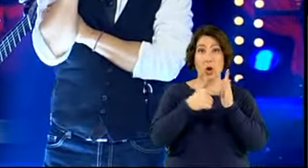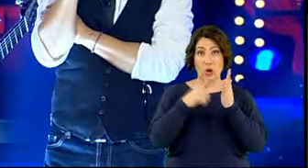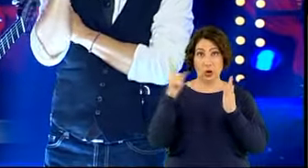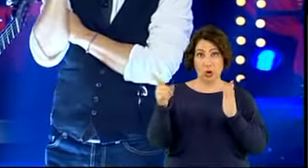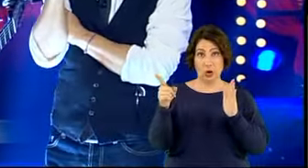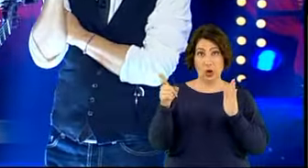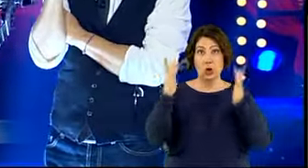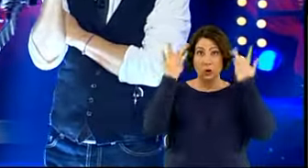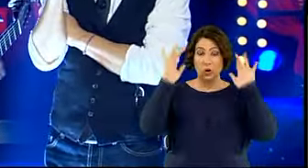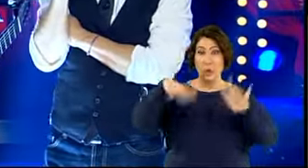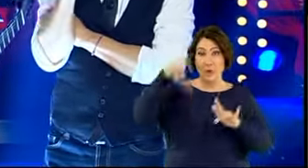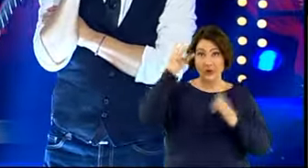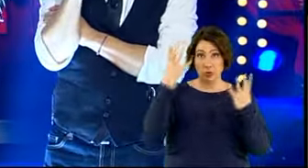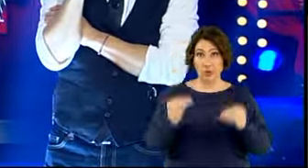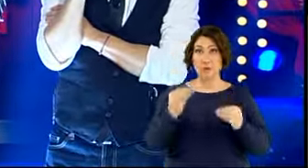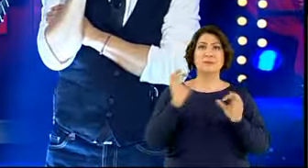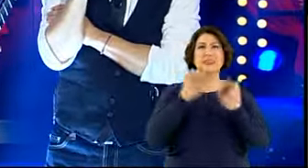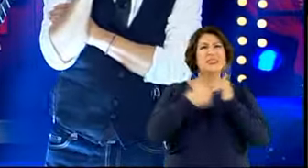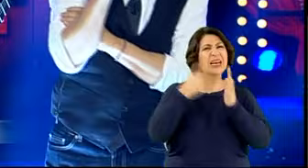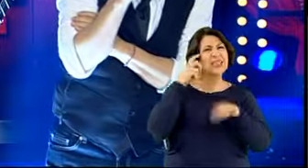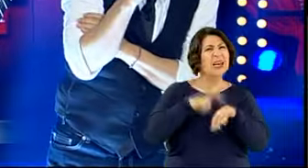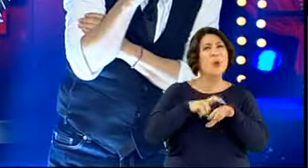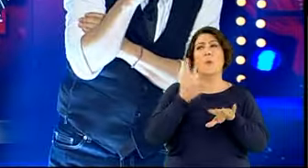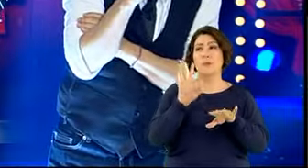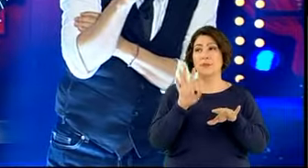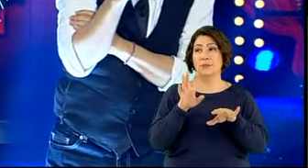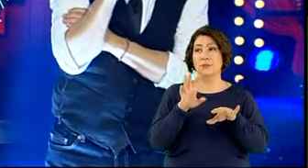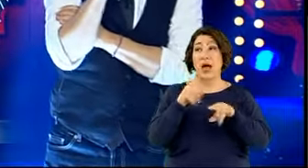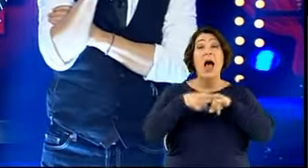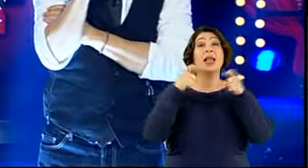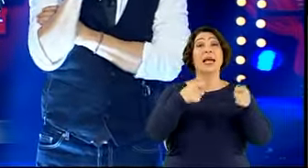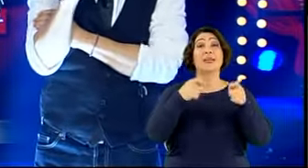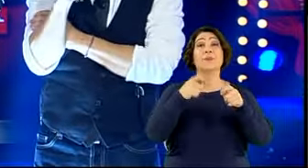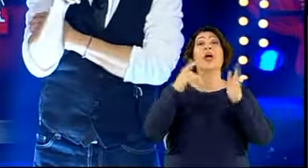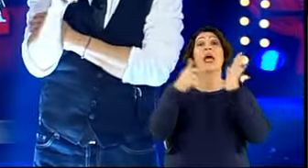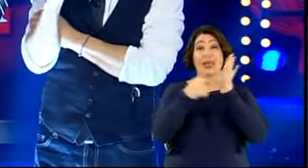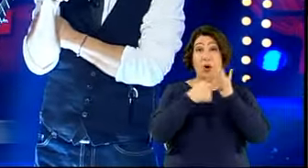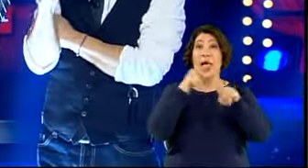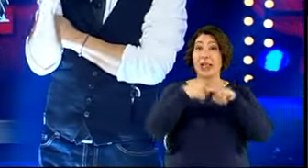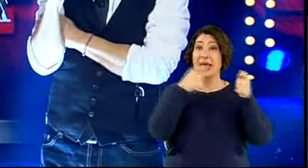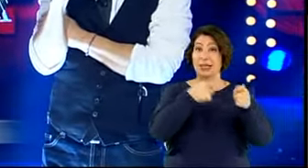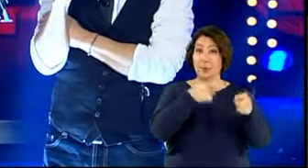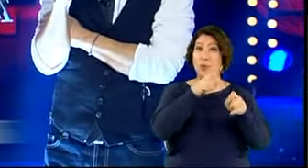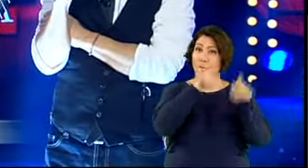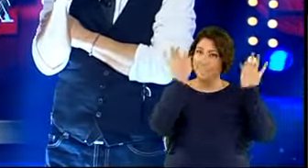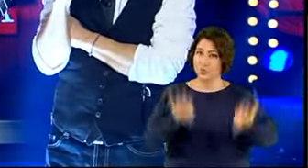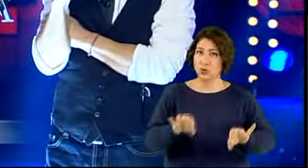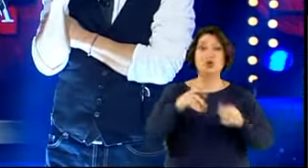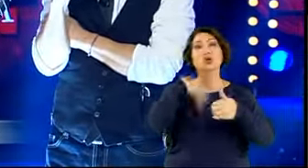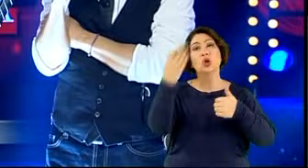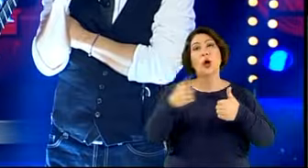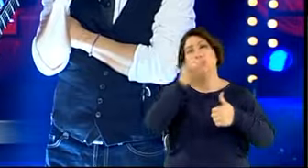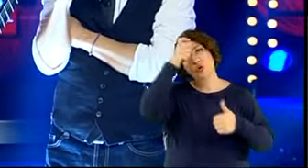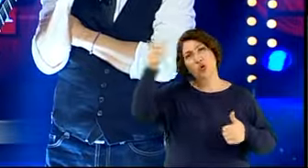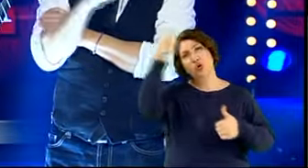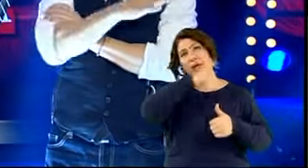Kadıköy'de kültür merkezinde olacak. Şimdi tam ismini hatırlamıyorum ama. Nerede? Kadıköy Halk Eğitim'de, evet, başlıyor. Orada başlıyoruz. Sonra